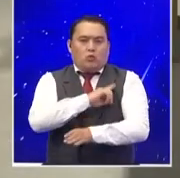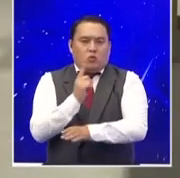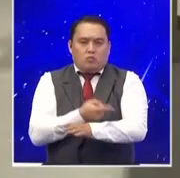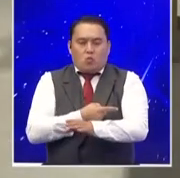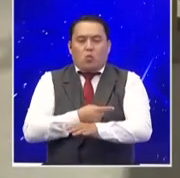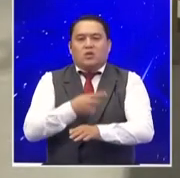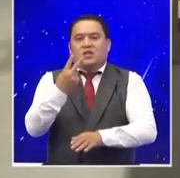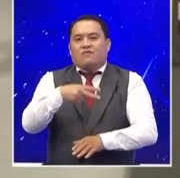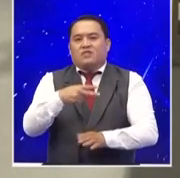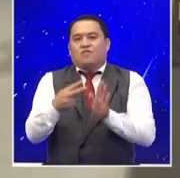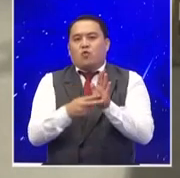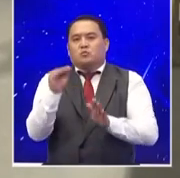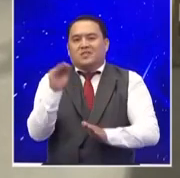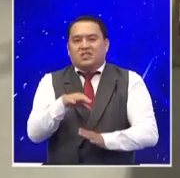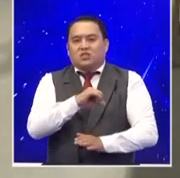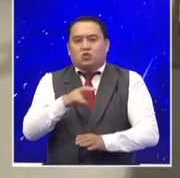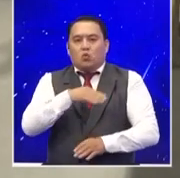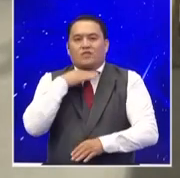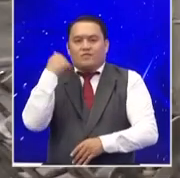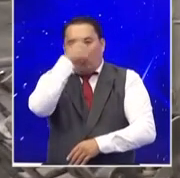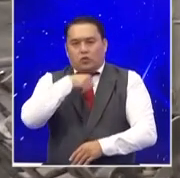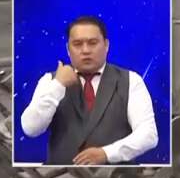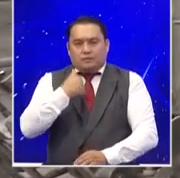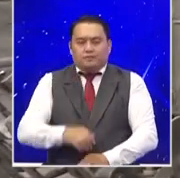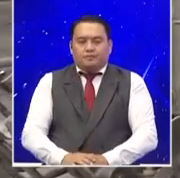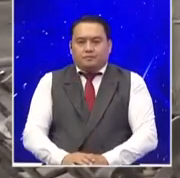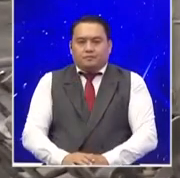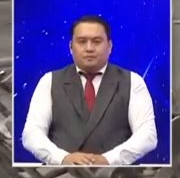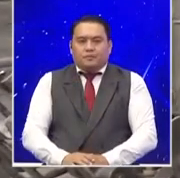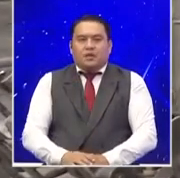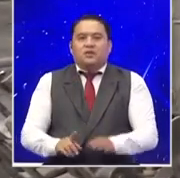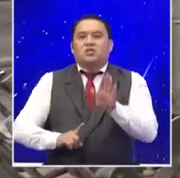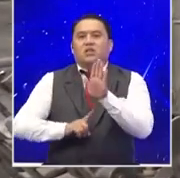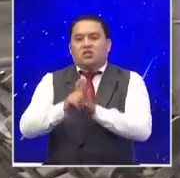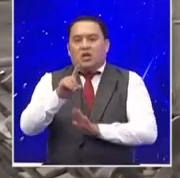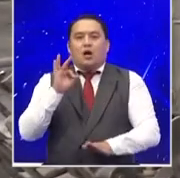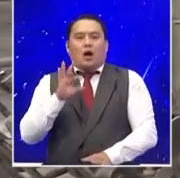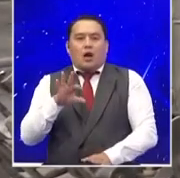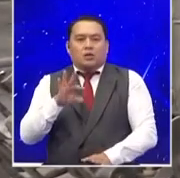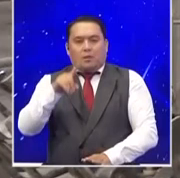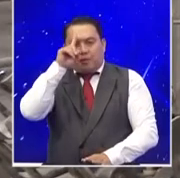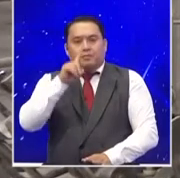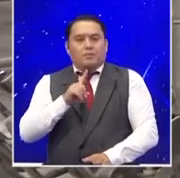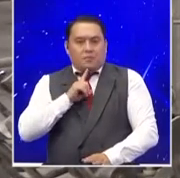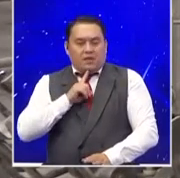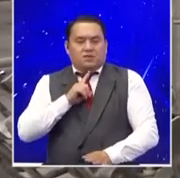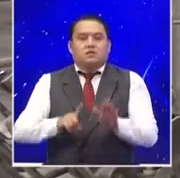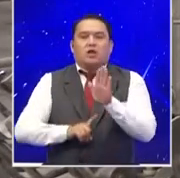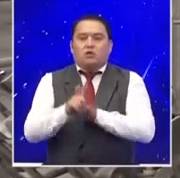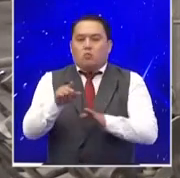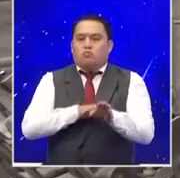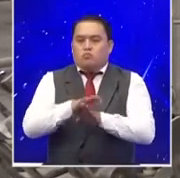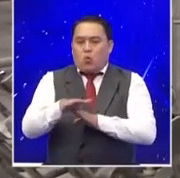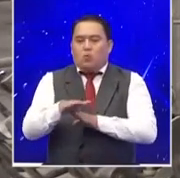и дать 28 тысяч тонн продукции в год. С начала октября будет уже начинаться